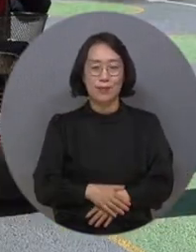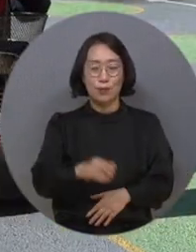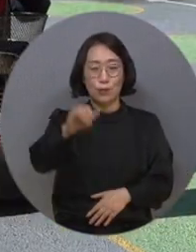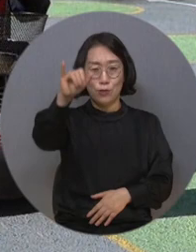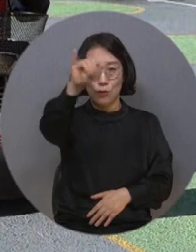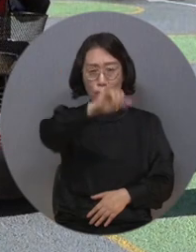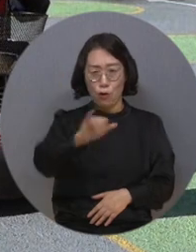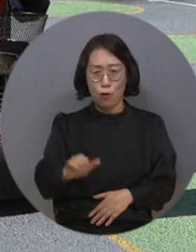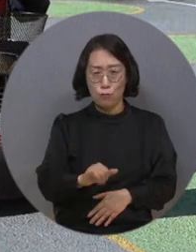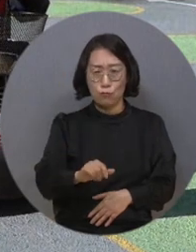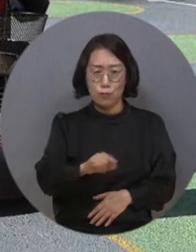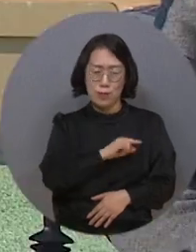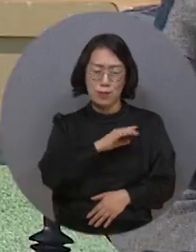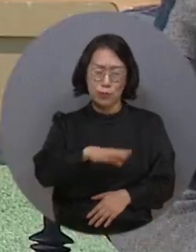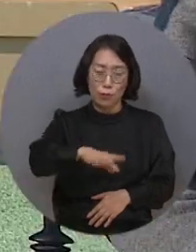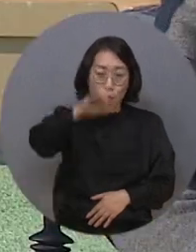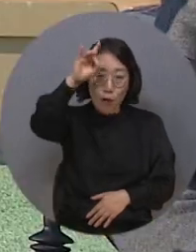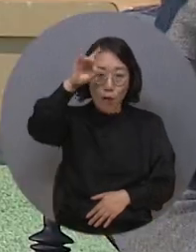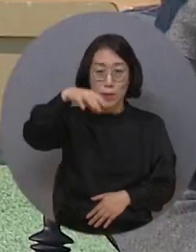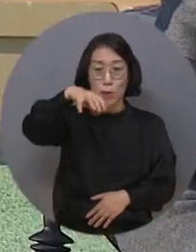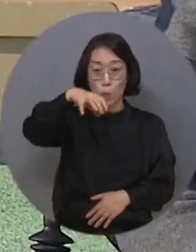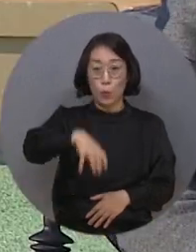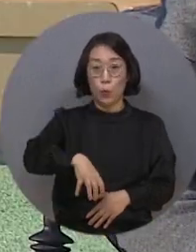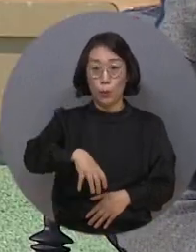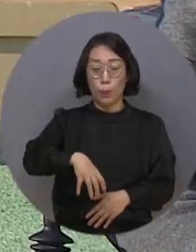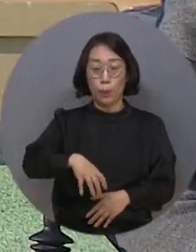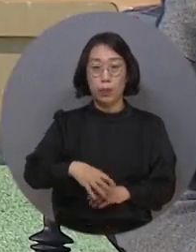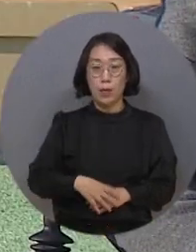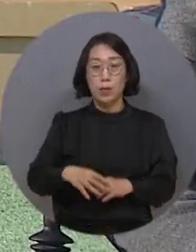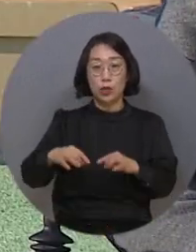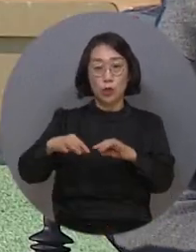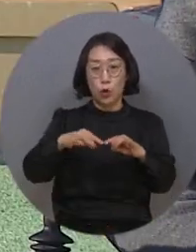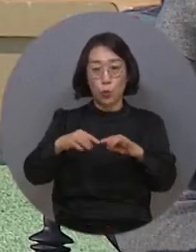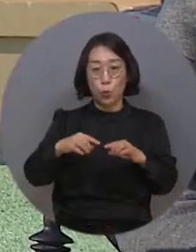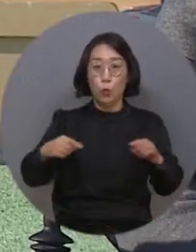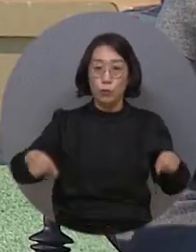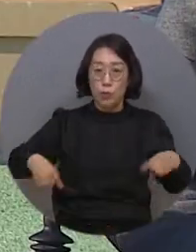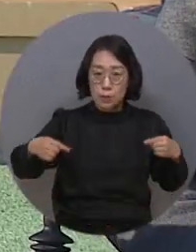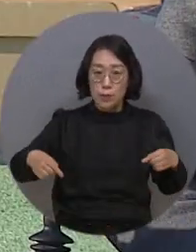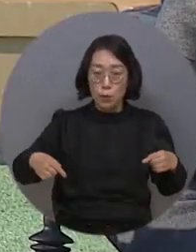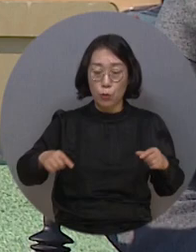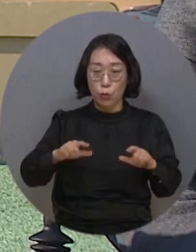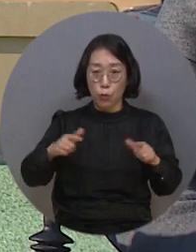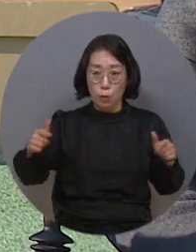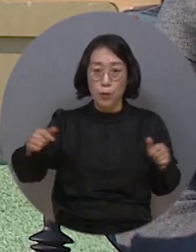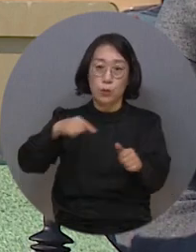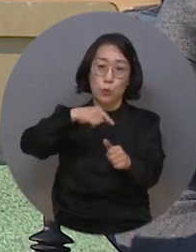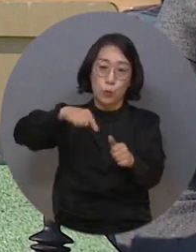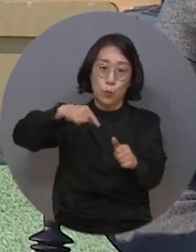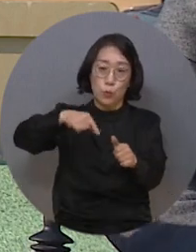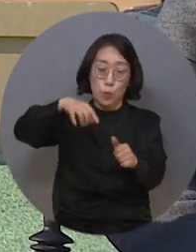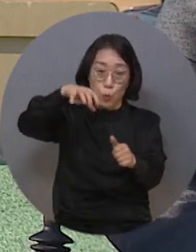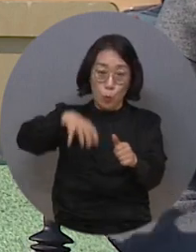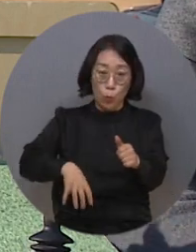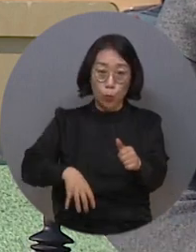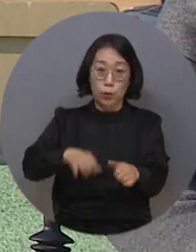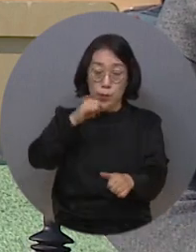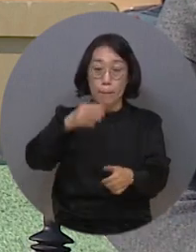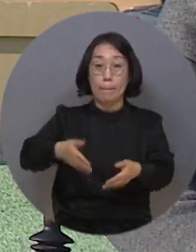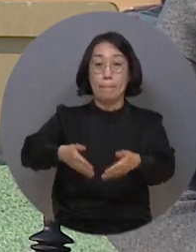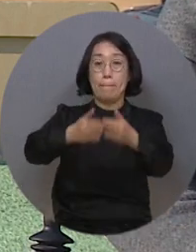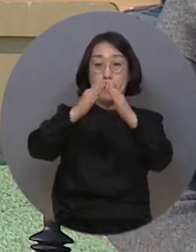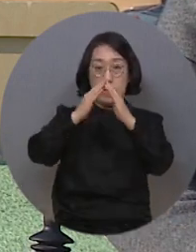최초로 관악구에서 우리 전동 보장구 운전 교육장이 만들어졌잖아요. 네,